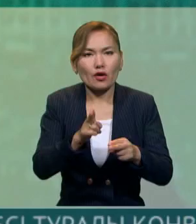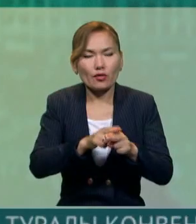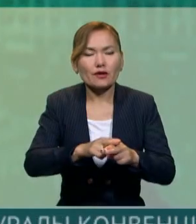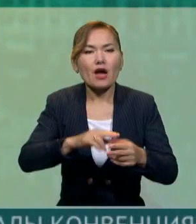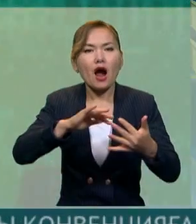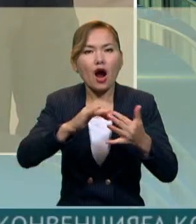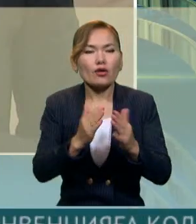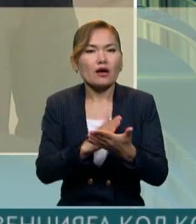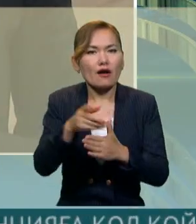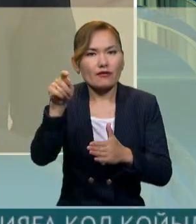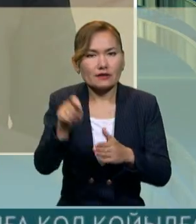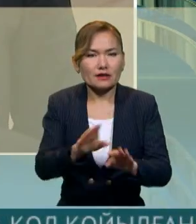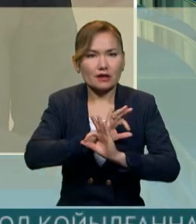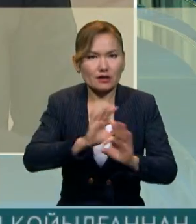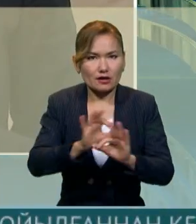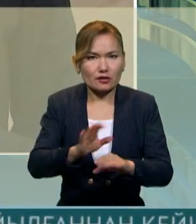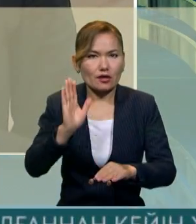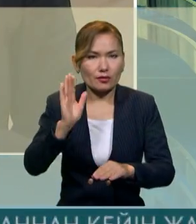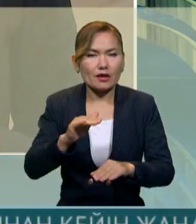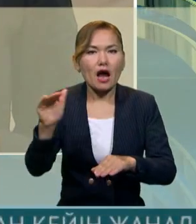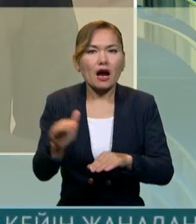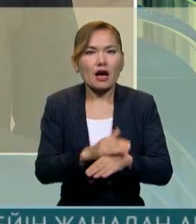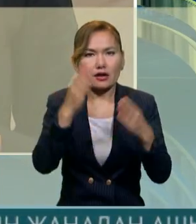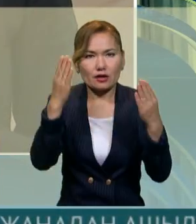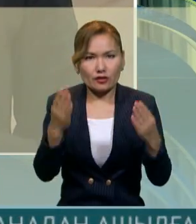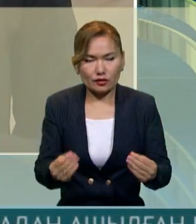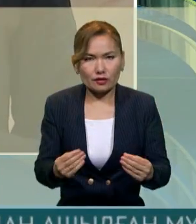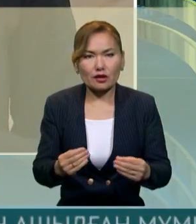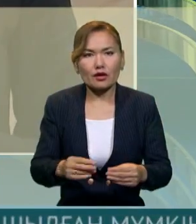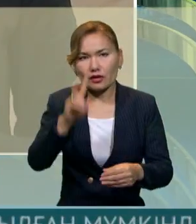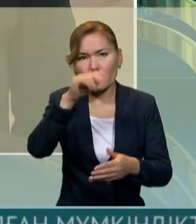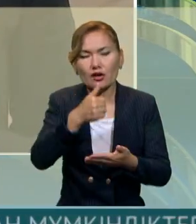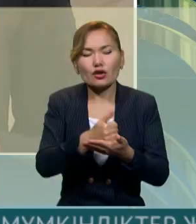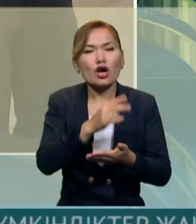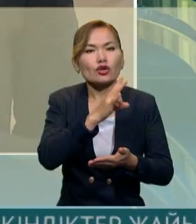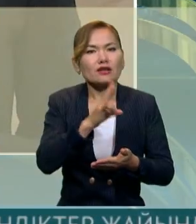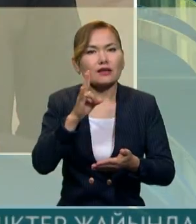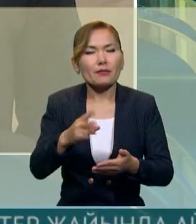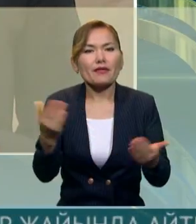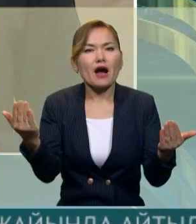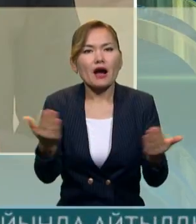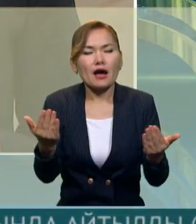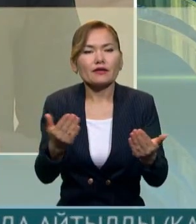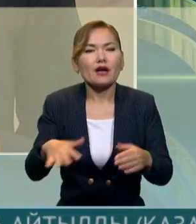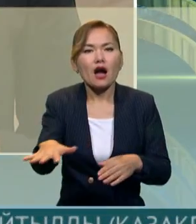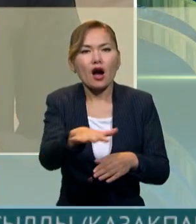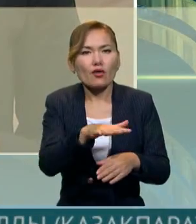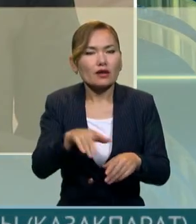байланысқа шығып тұр. Әсем, қайырлы күн. Нұрсұлтан Назарбаев жұмыс сапары барысында қандай мекемелерді аралайды?